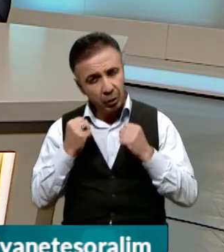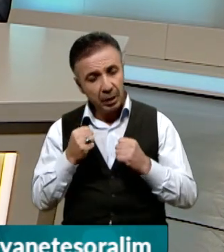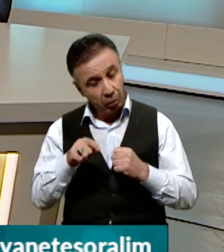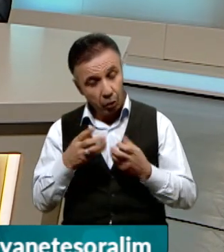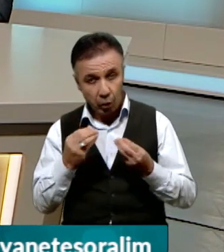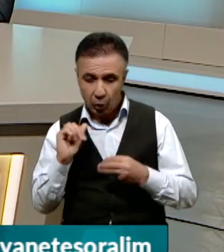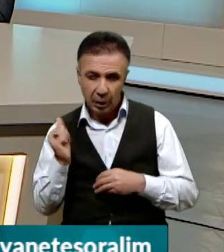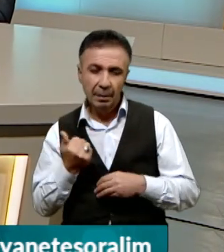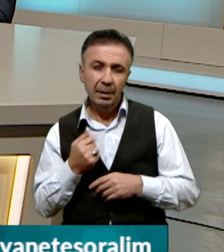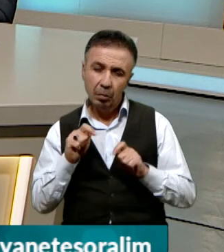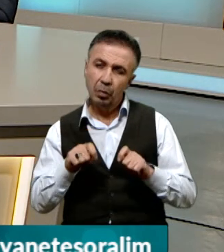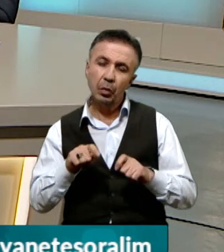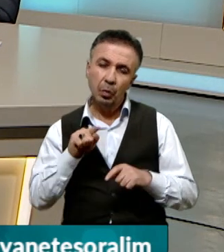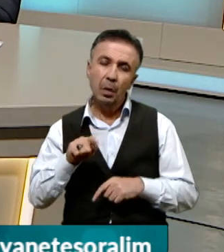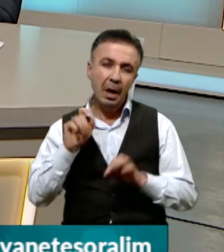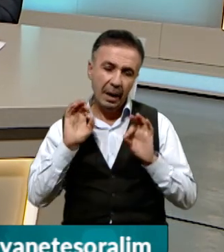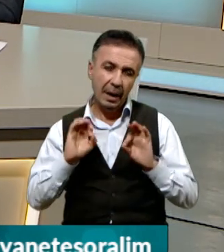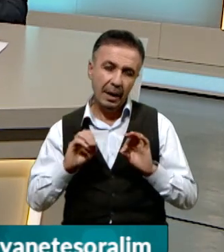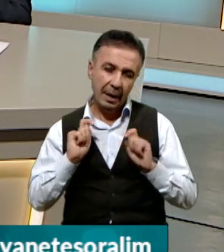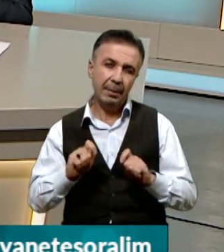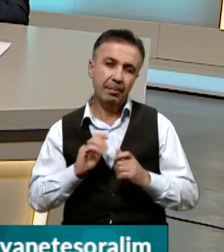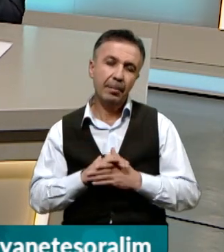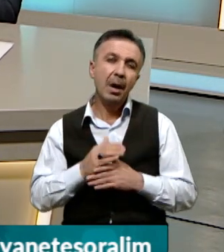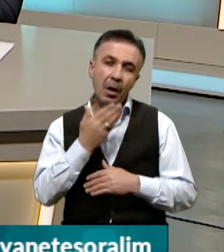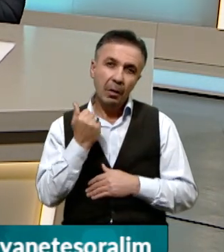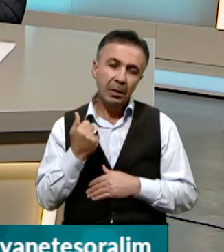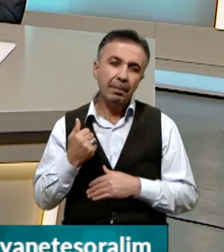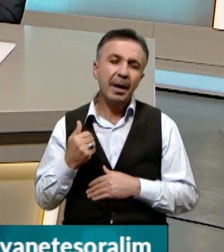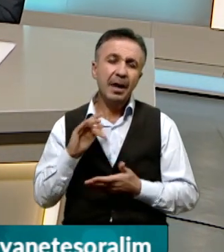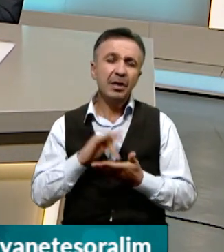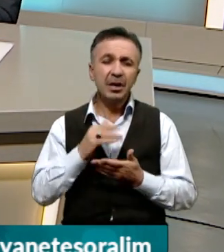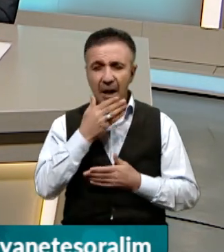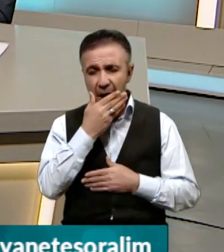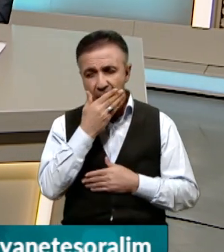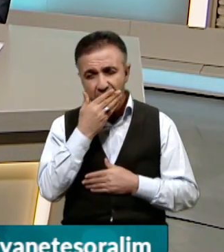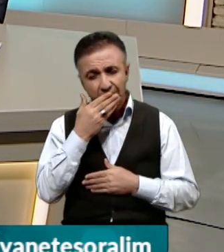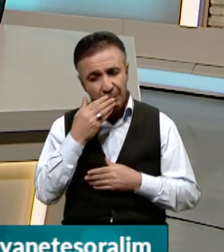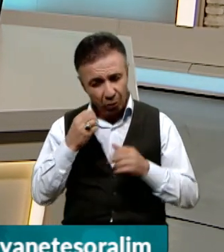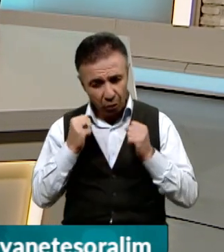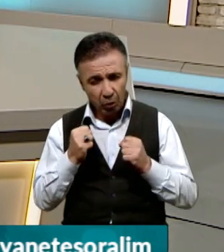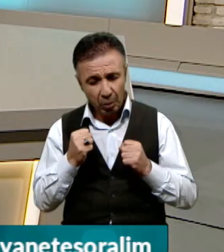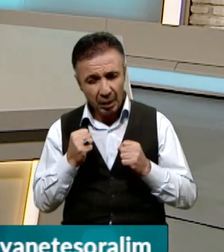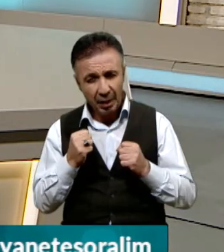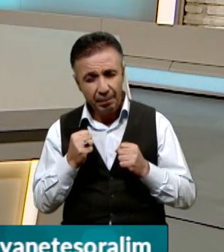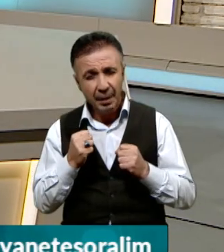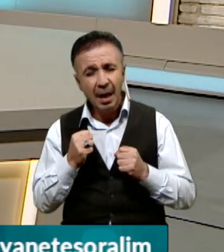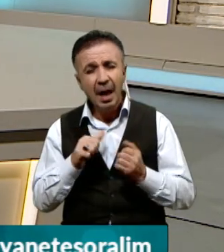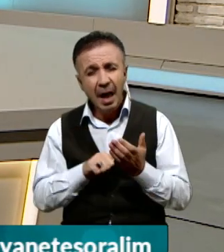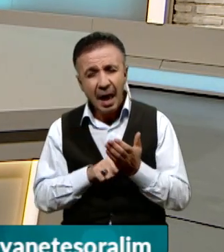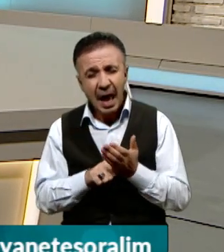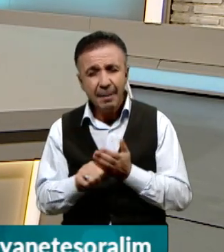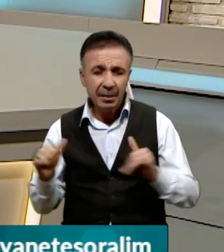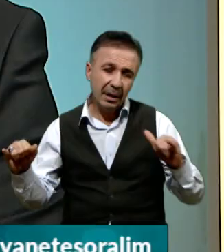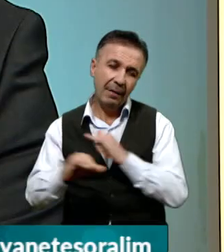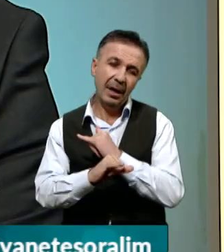daha önemli. Aynen. Bunu yaparım. Peki yoksa efendim ben bir kefaret tutayım da hepsini kapsasın anlayışı şey değil